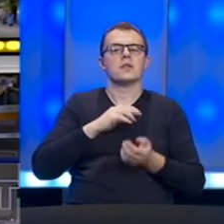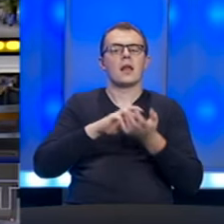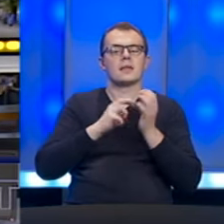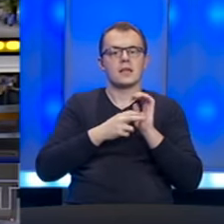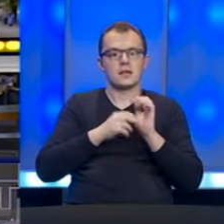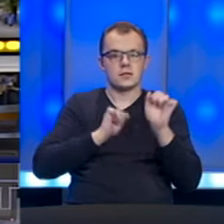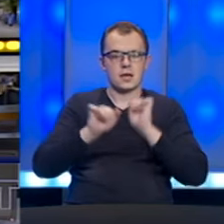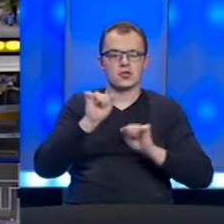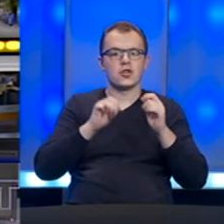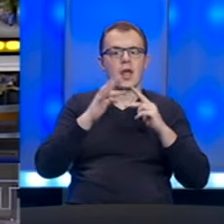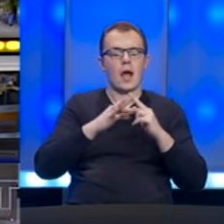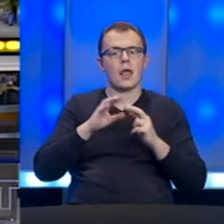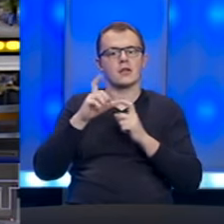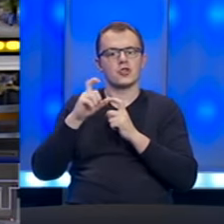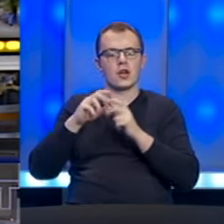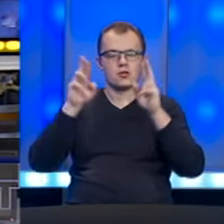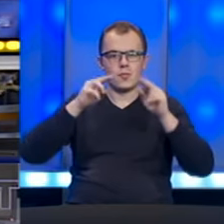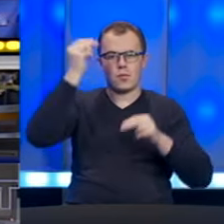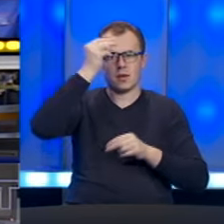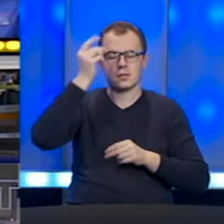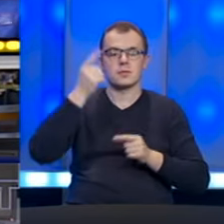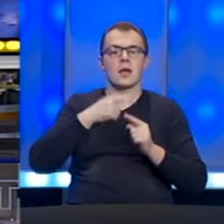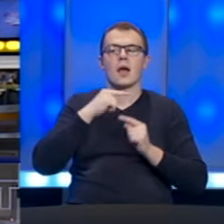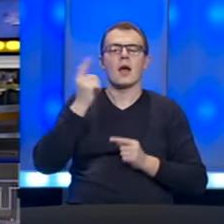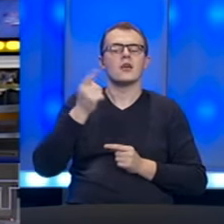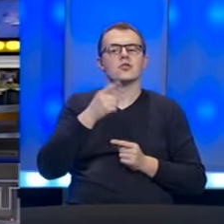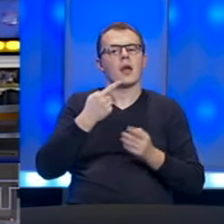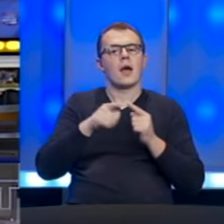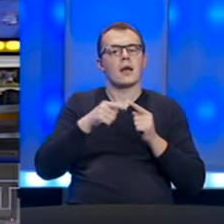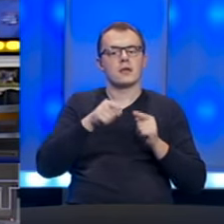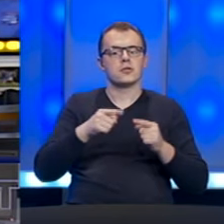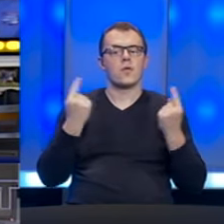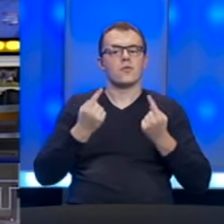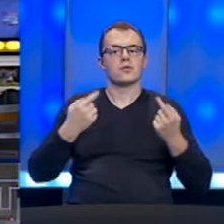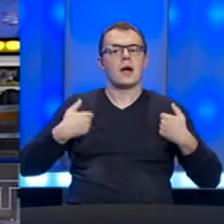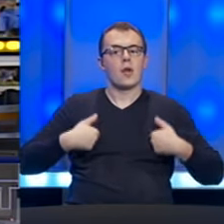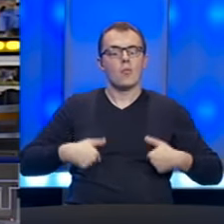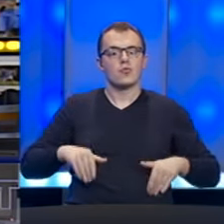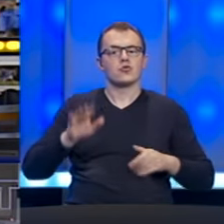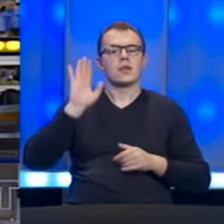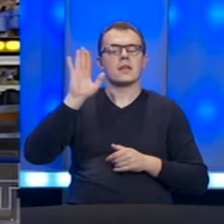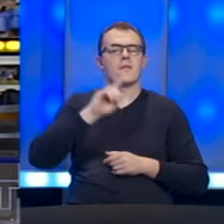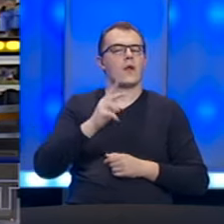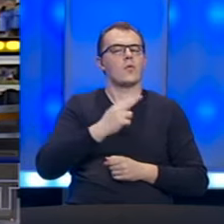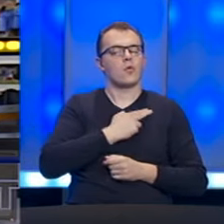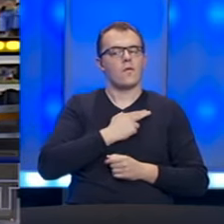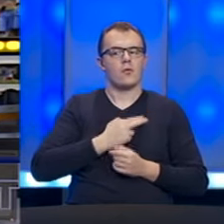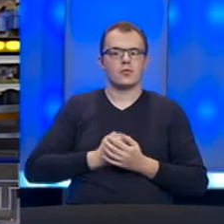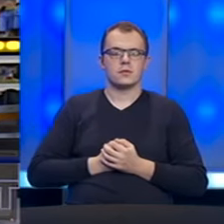Republike Srpske Alen Šeranić. Ističe da je razlog za ovakvo stanje opuštanje građana i njihova